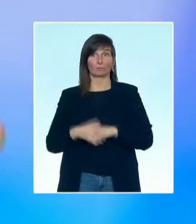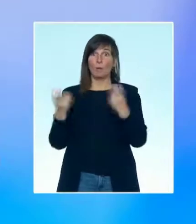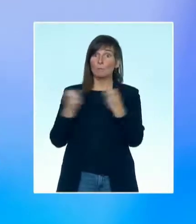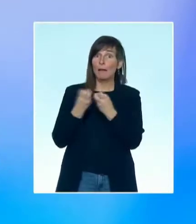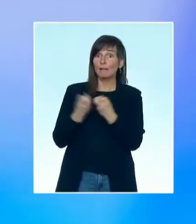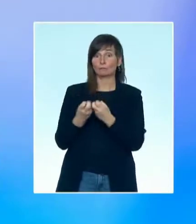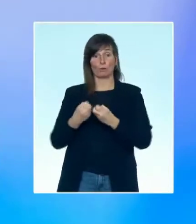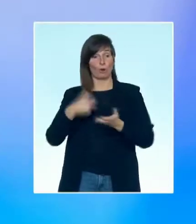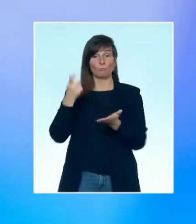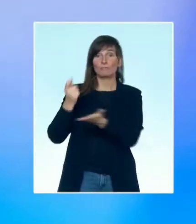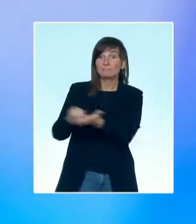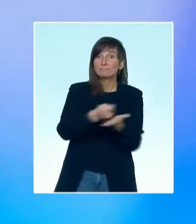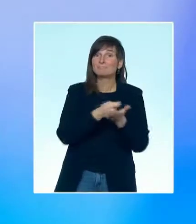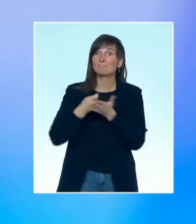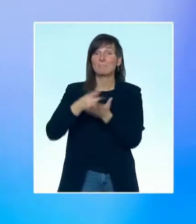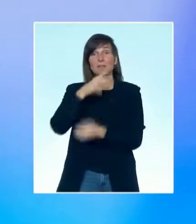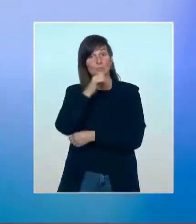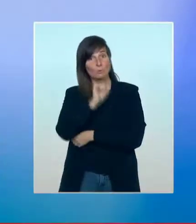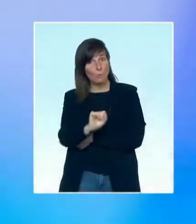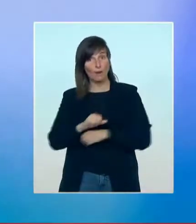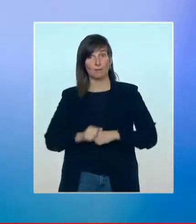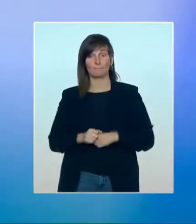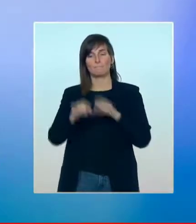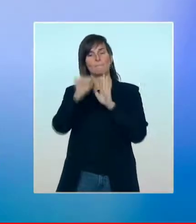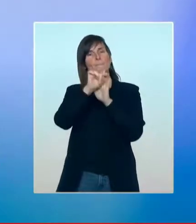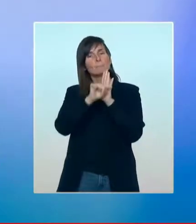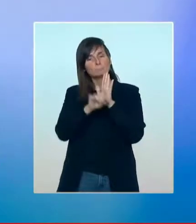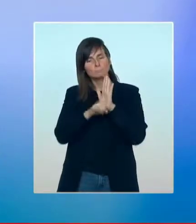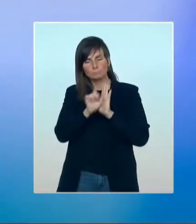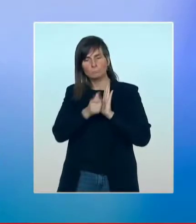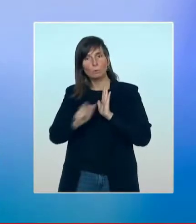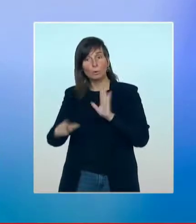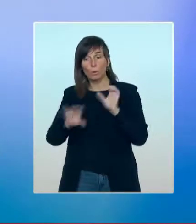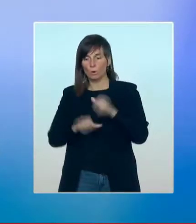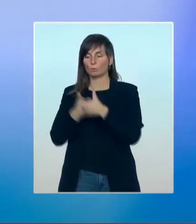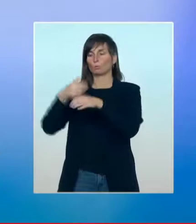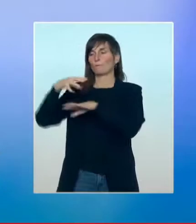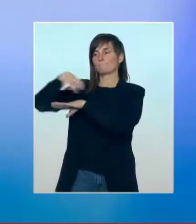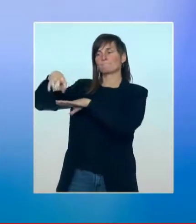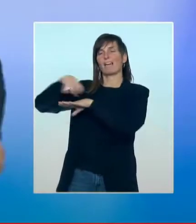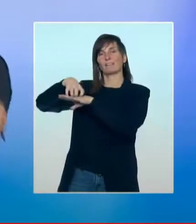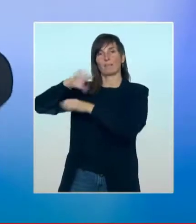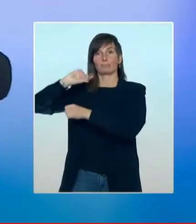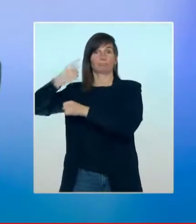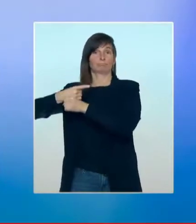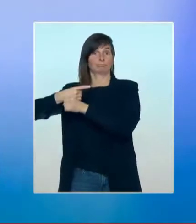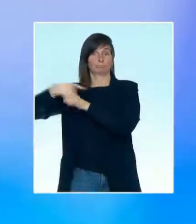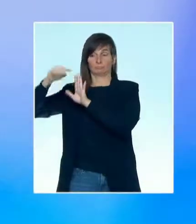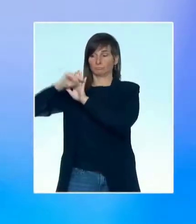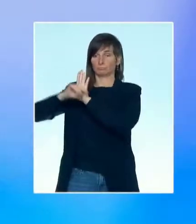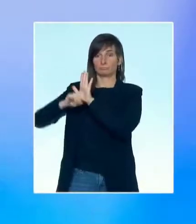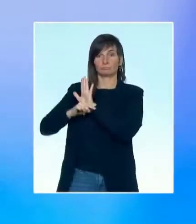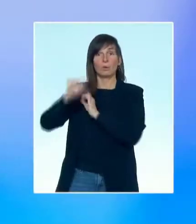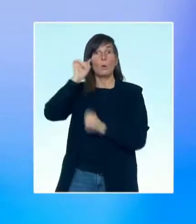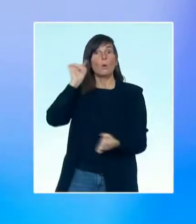Attends. Bon, on va le monter un peu. Ça serait con de rater ces conneries, quand même. Les conditions de consommation... Tu me dis si c'est